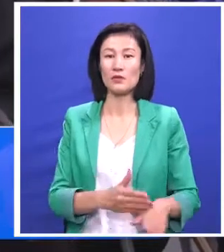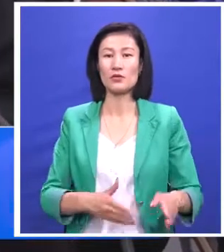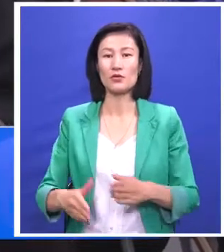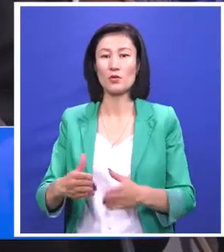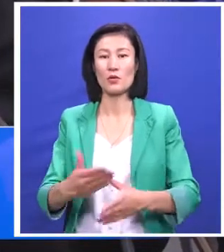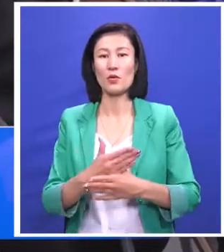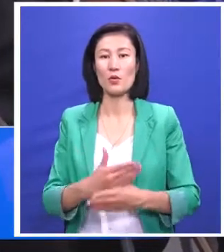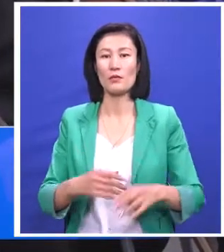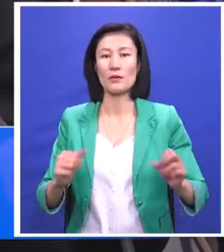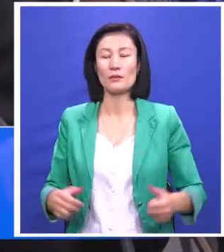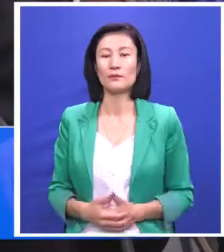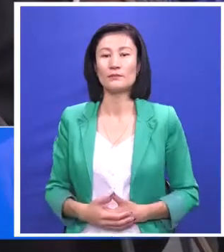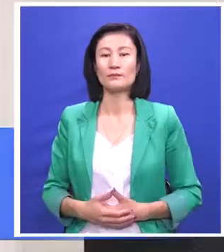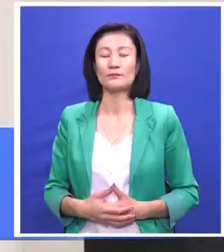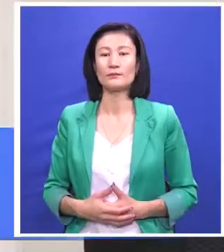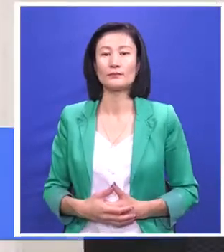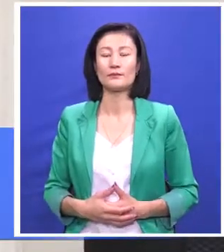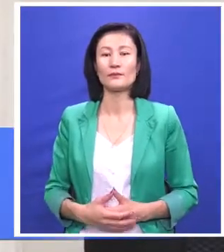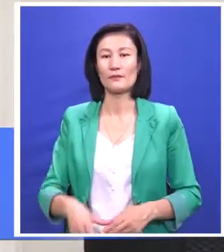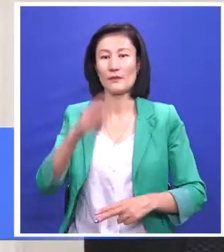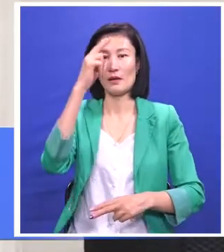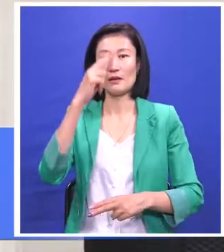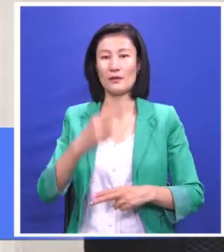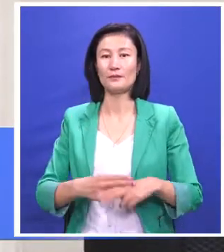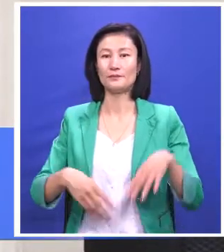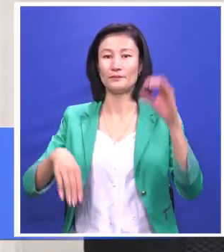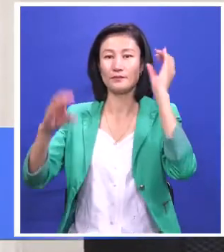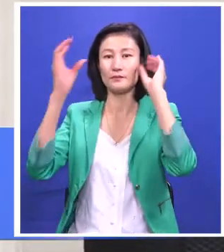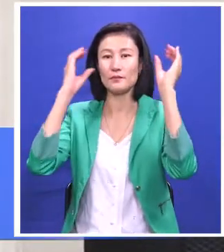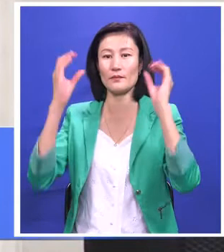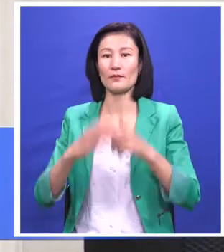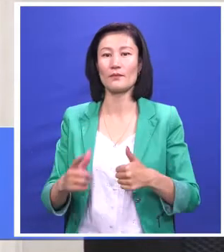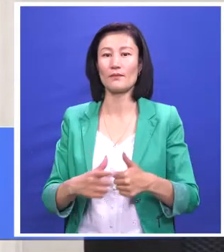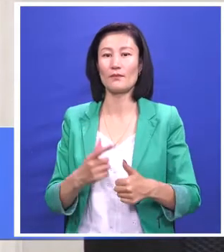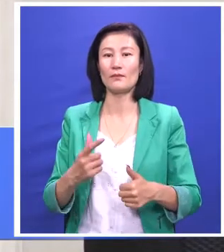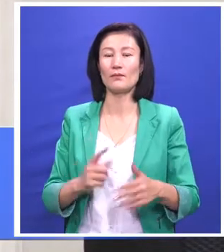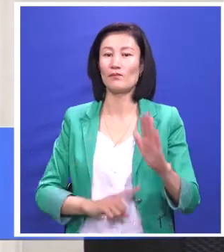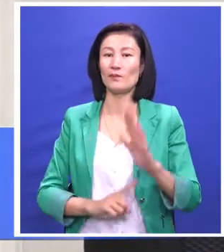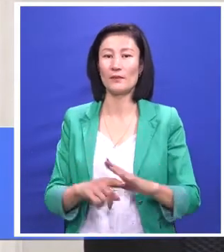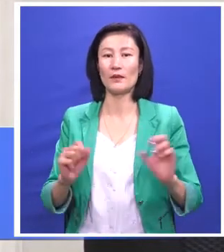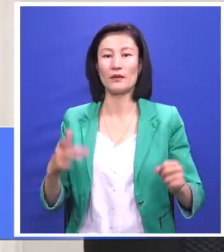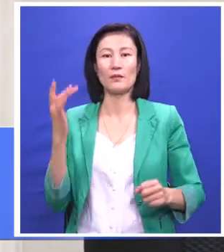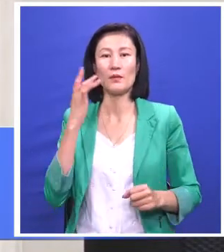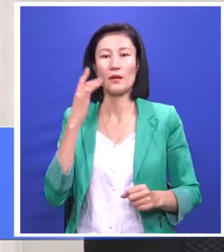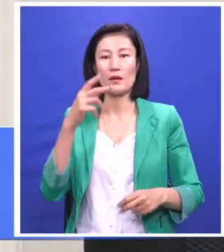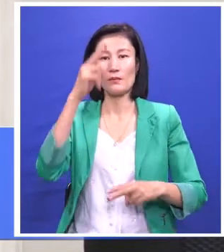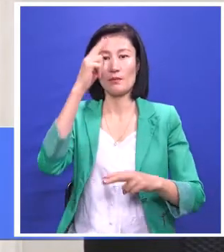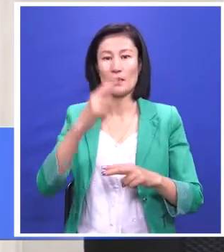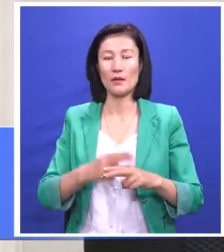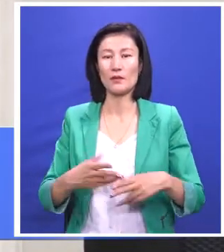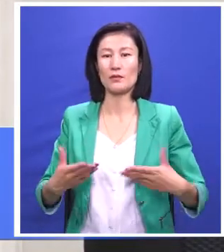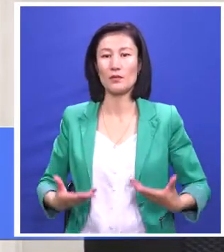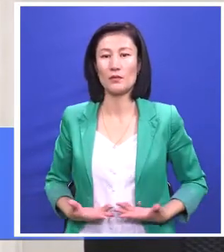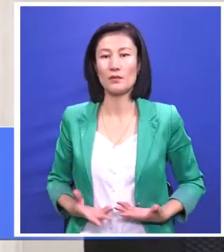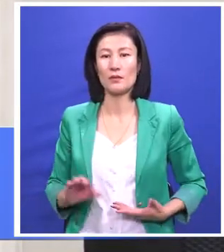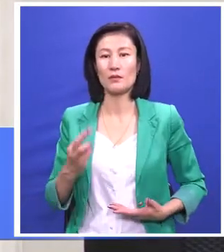Біз енді қатардағы шәкірттің біріміз, сондықтан ағамыздың мынау университеттің аты өшпесін. Жаңа айтты, менің ағаларым айтты, тірісінде